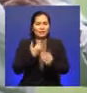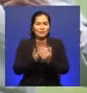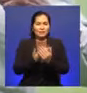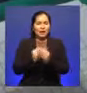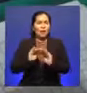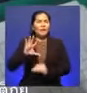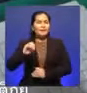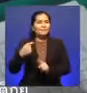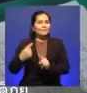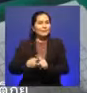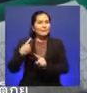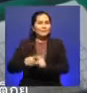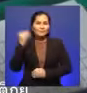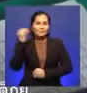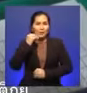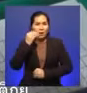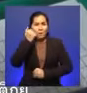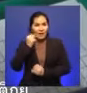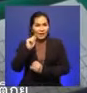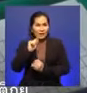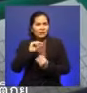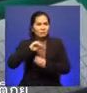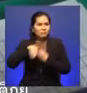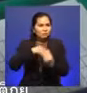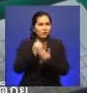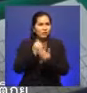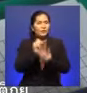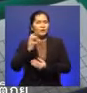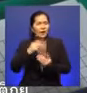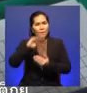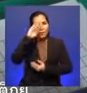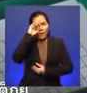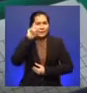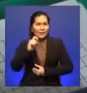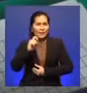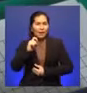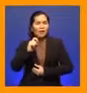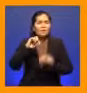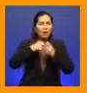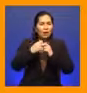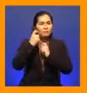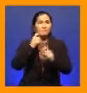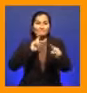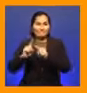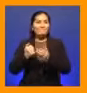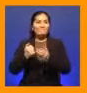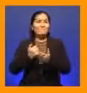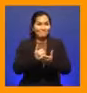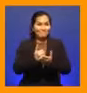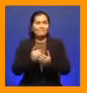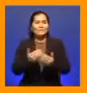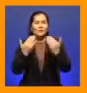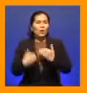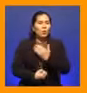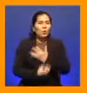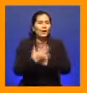กๆเดือนเพื่อเป็นสวัสดิการในกรณีเข้าโรงพยาบาลเสียชีวิตหรือประสบอุบัติภัยโอกาสที่2การส่ง